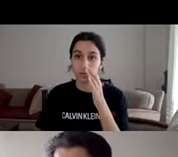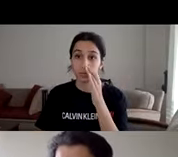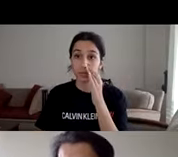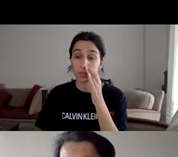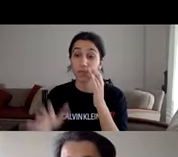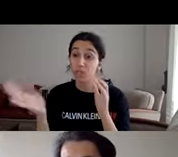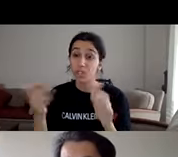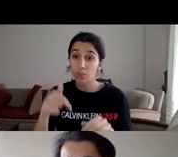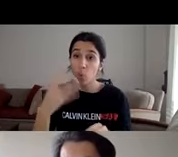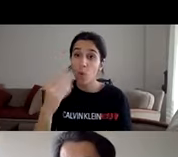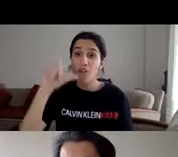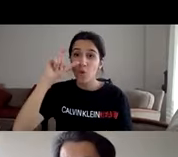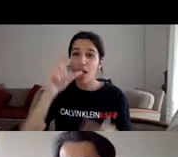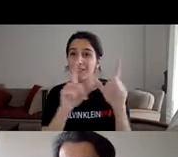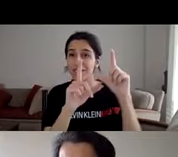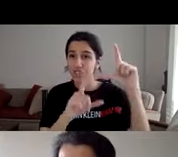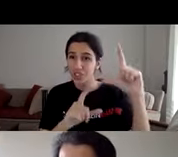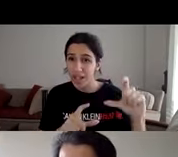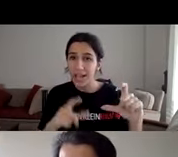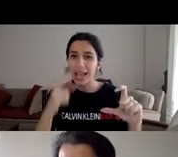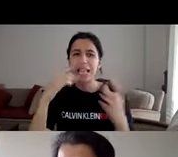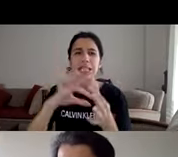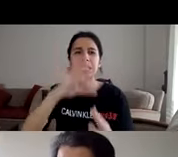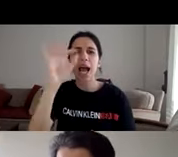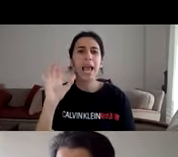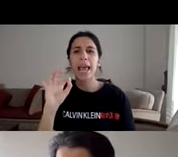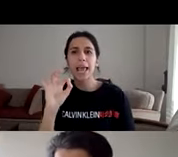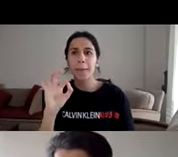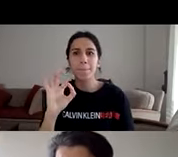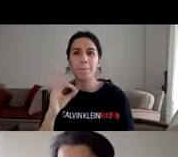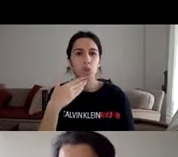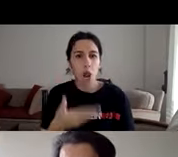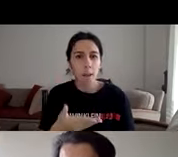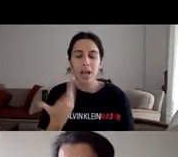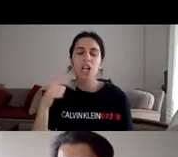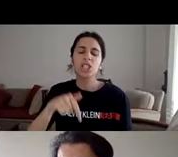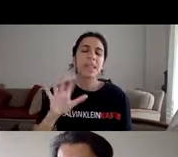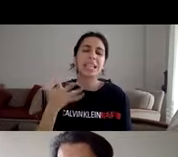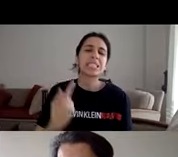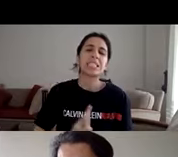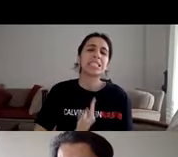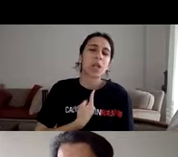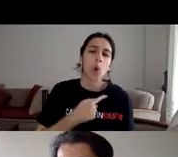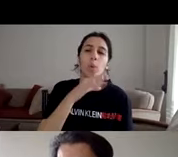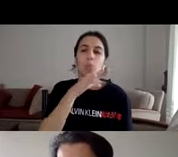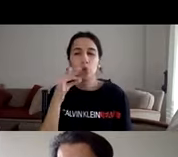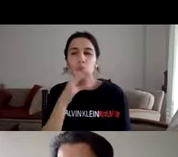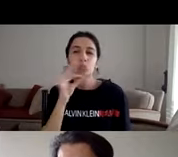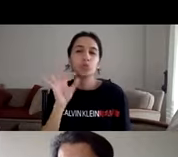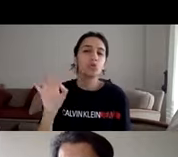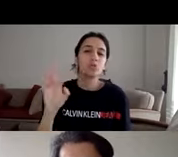çekip bir fotoğraftaki insanın kim olduğunu söylemek yanında ruh halini de söyleyecek seviyeye gelmeye